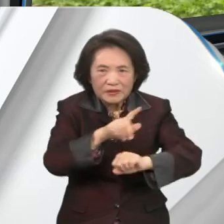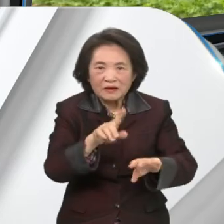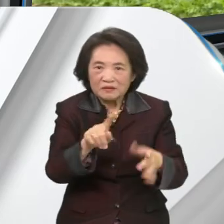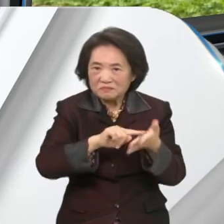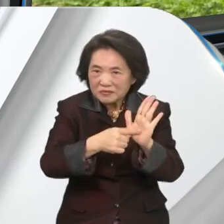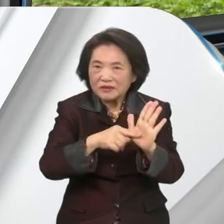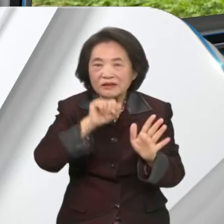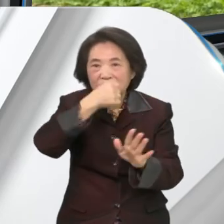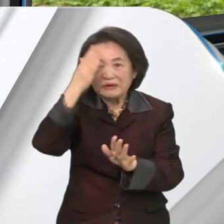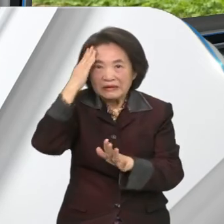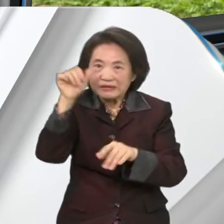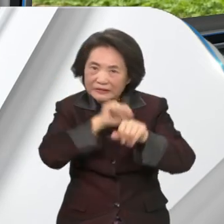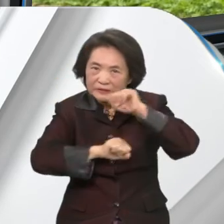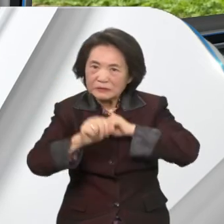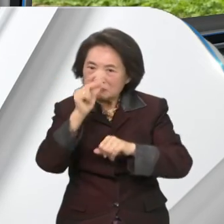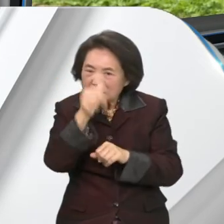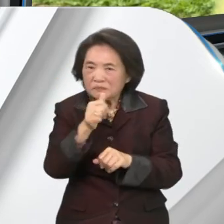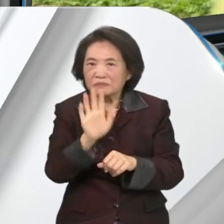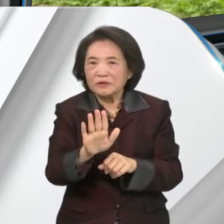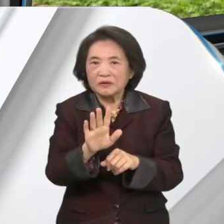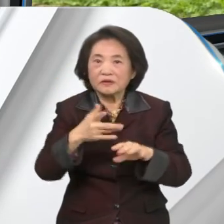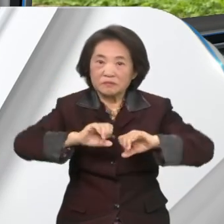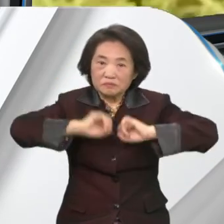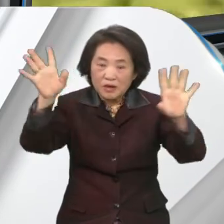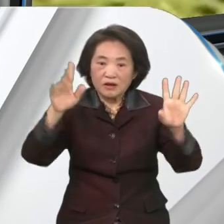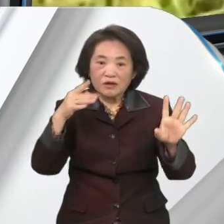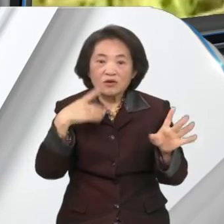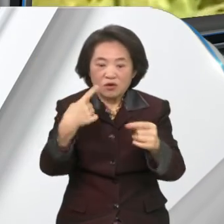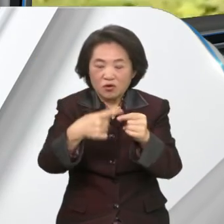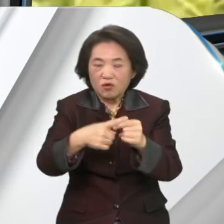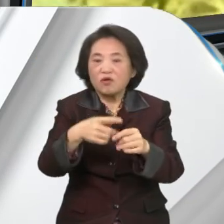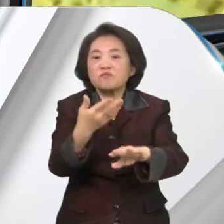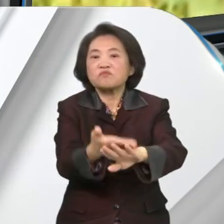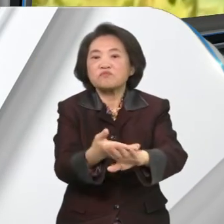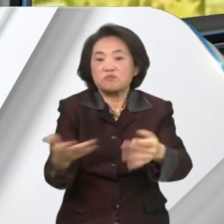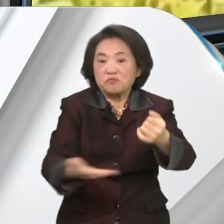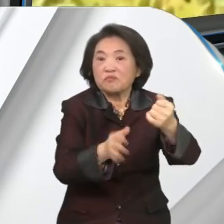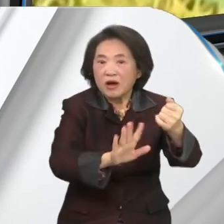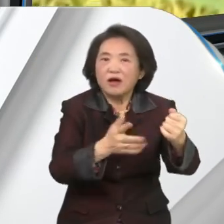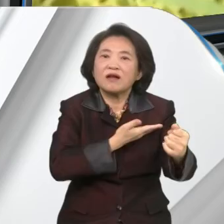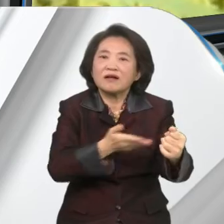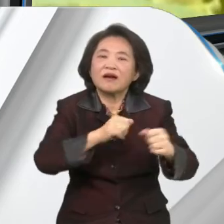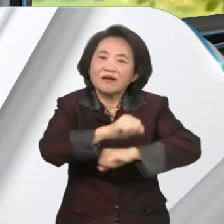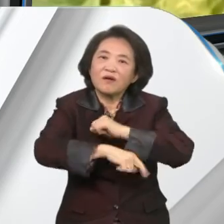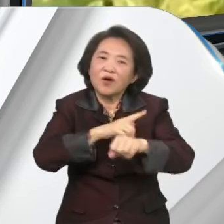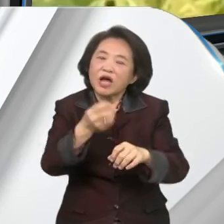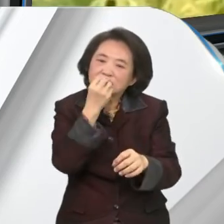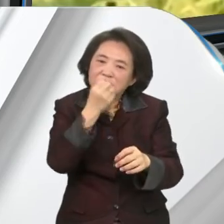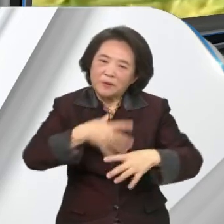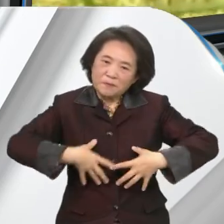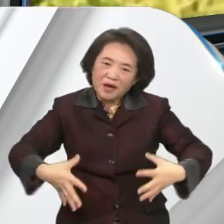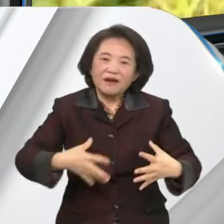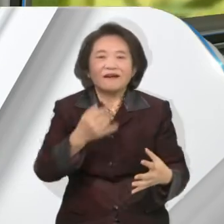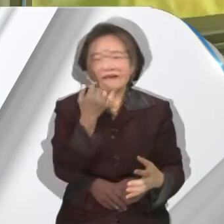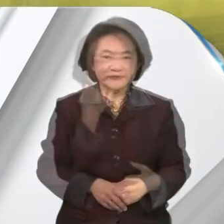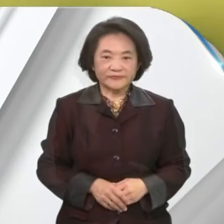显明台湾物种的特征，很显不讲，不过无咧，而本掠到动物是宝宝，